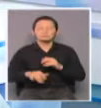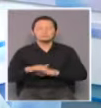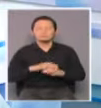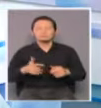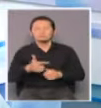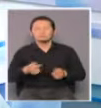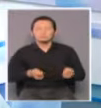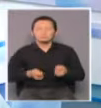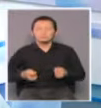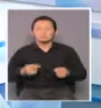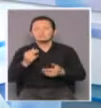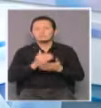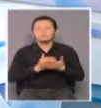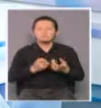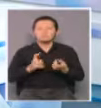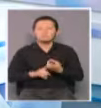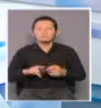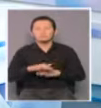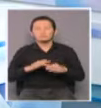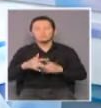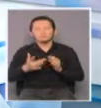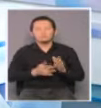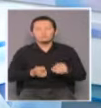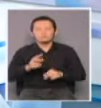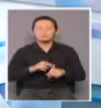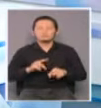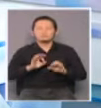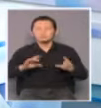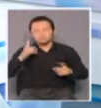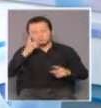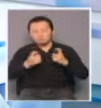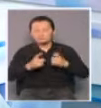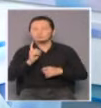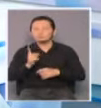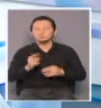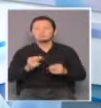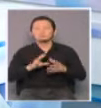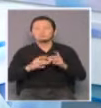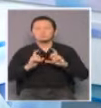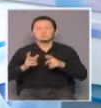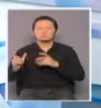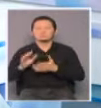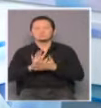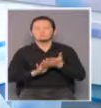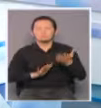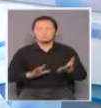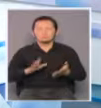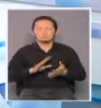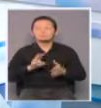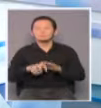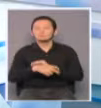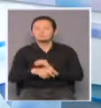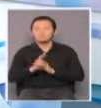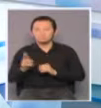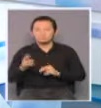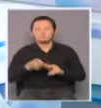управления государственных доходов и сотрудники городской административной полиции дали предупреждение и раздали уведомления лицам, уклоняющимся от уплаты налогов